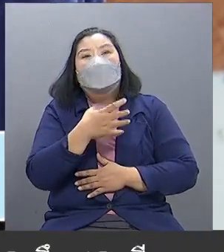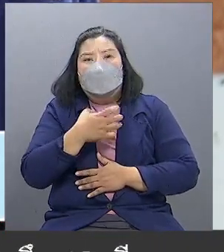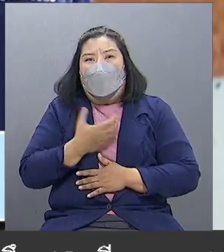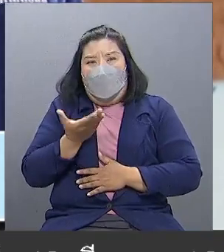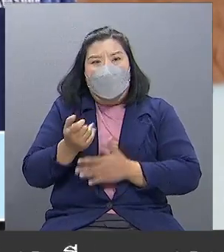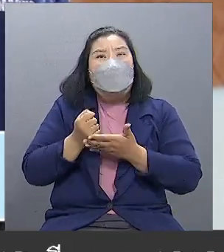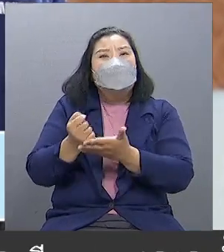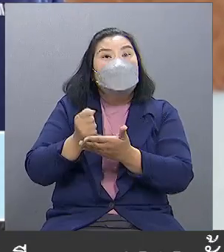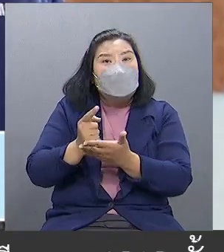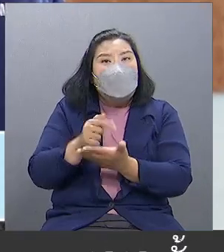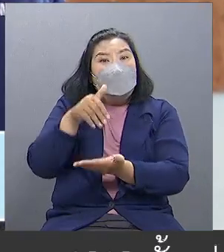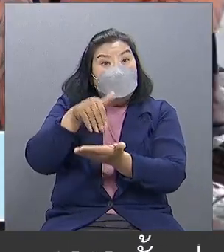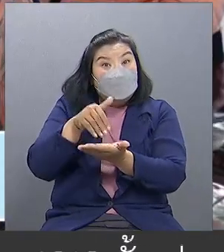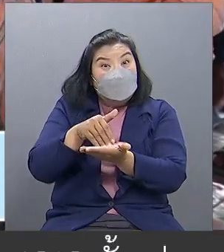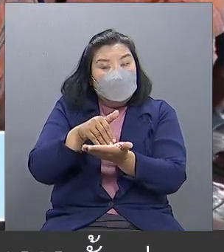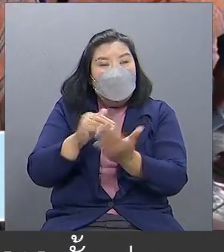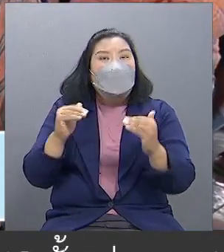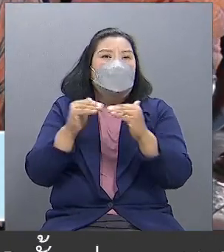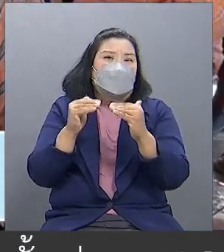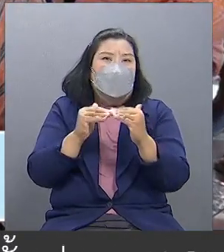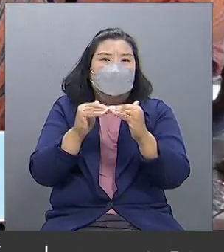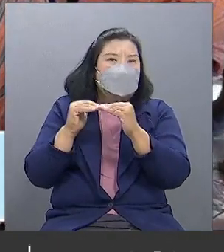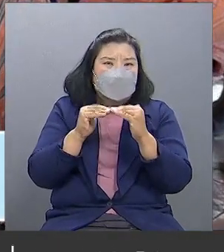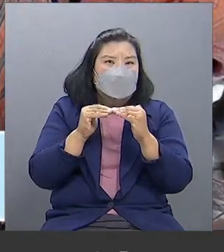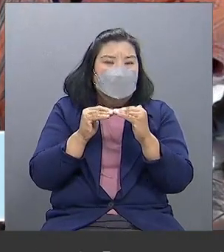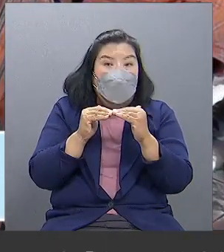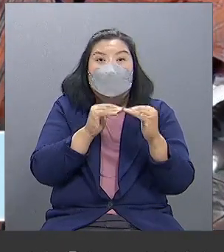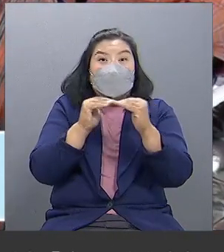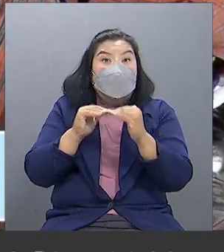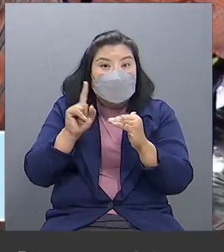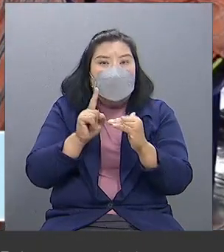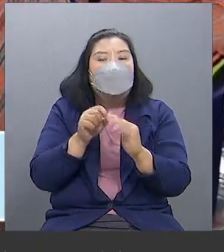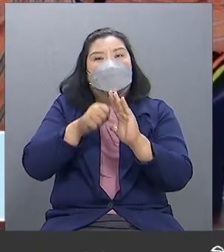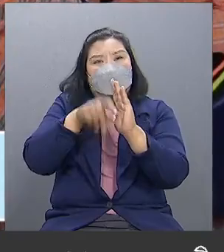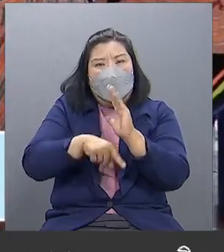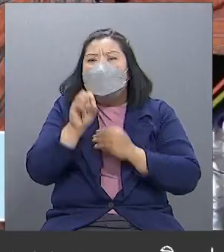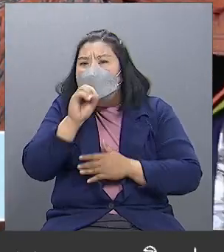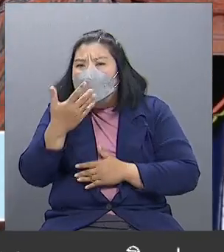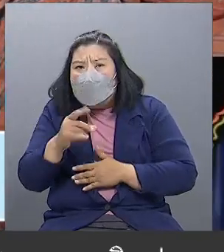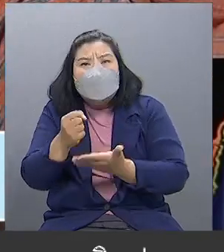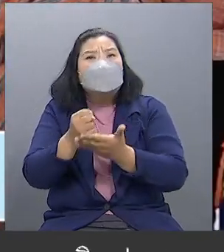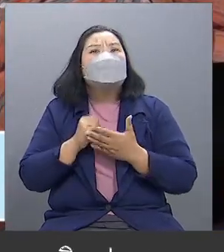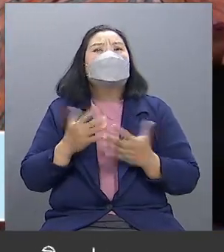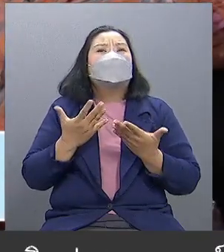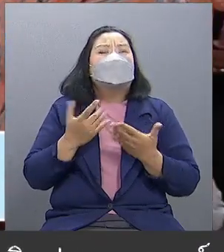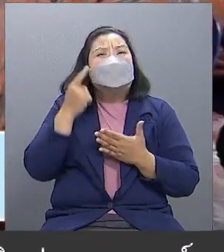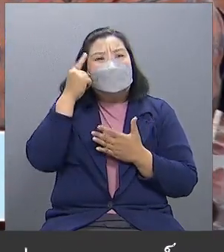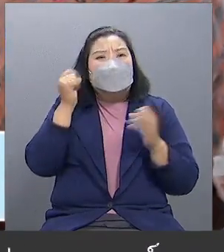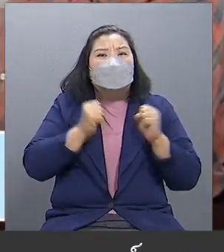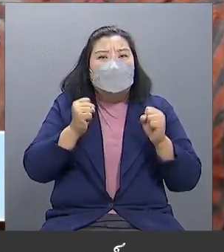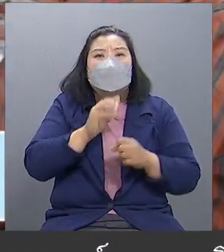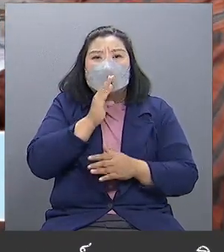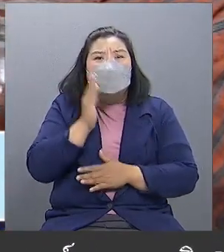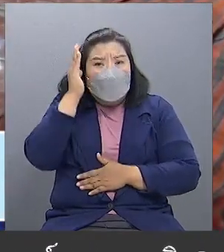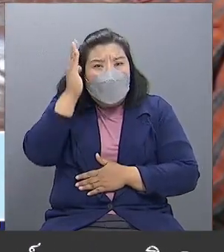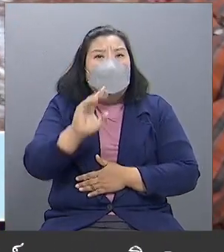ธรรมจหดชุพันมูรีค่ะพอชาวบ้านติดต่อไปเนี่ ก็ไมเดยรับการแ้ไขเขากเลยกัวนว่า ถ้ามีการประกอบก